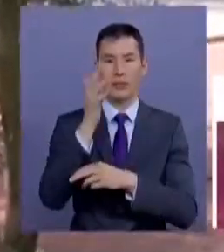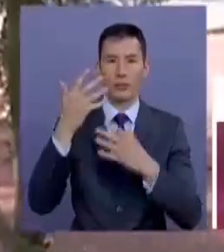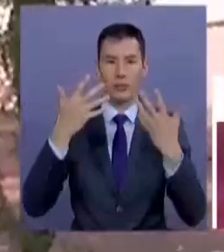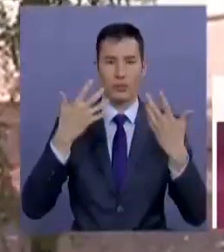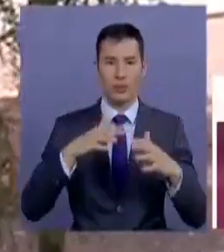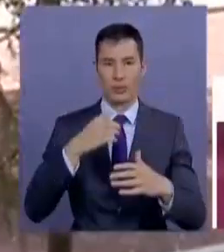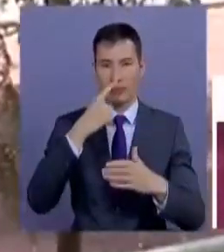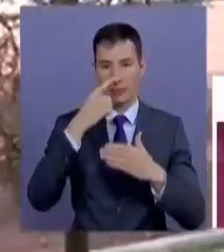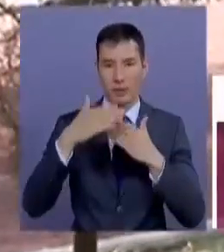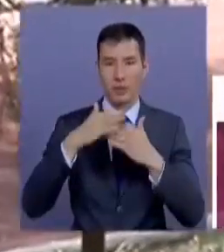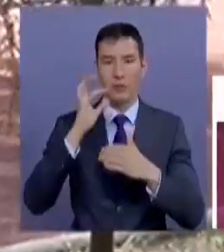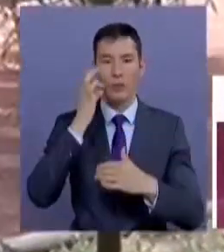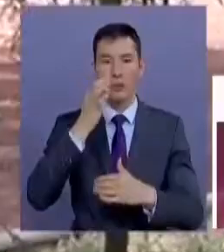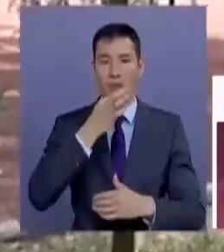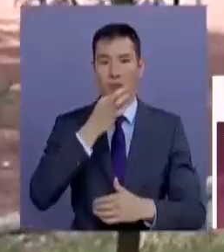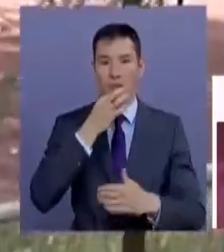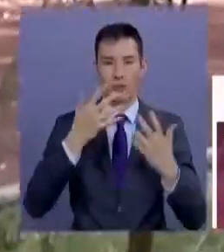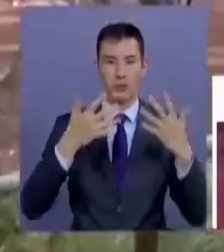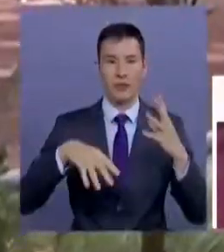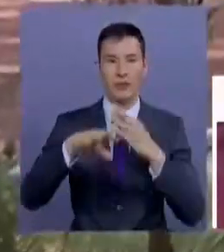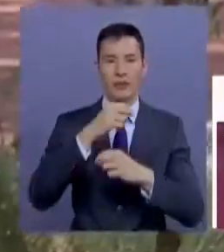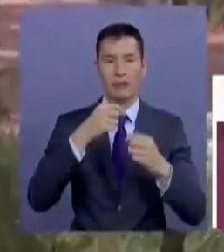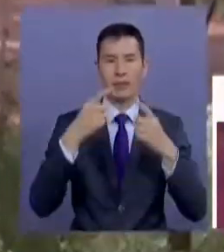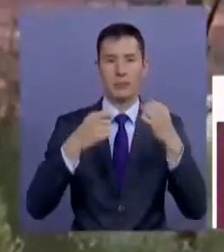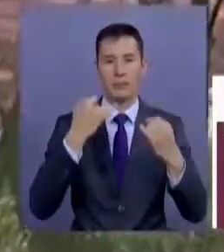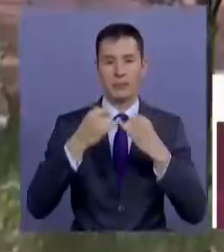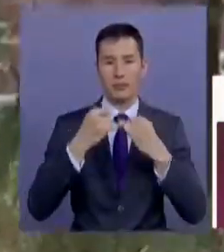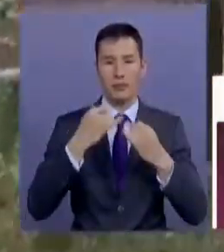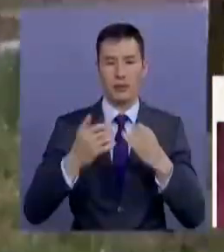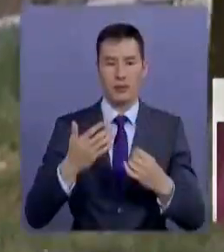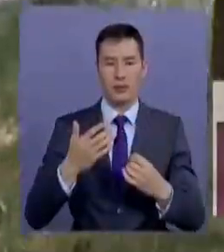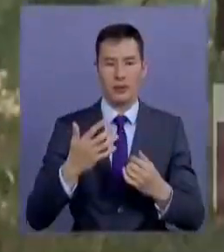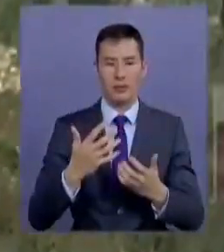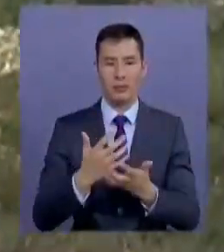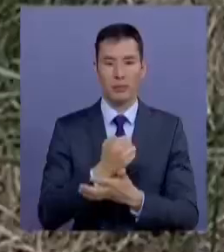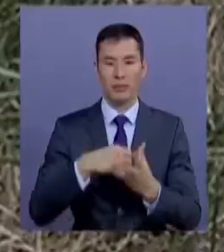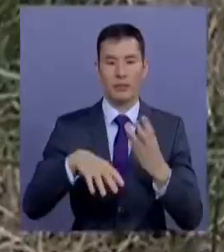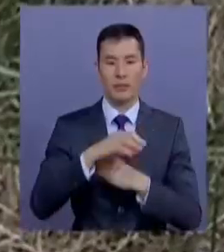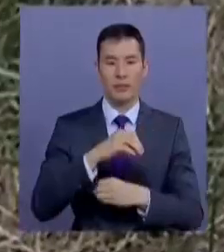жоқ. Күз қыркүйек келмей ағаштар құрап, жапырақтар көп түскендіктен оны мынандай